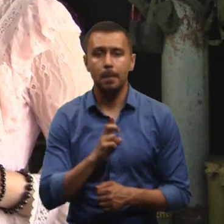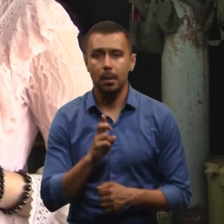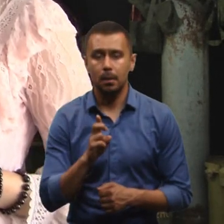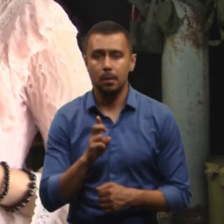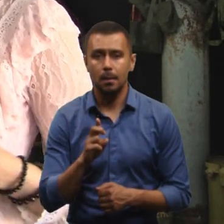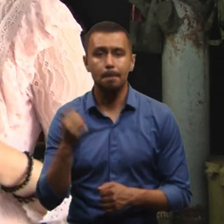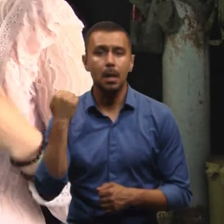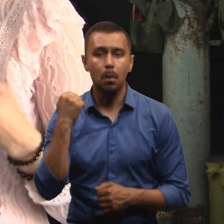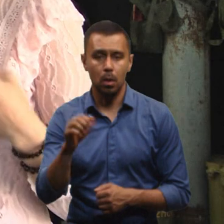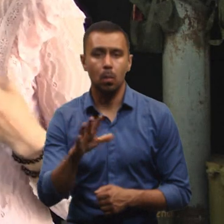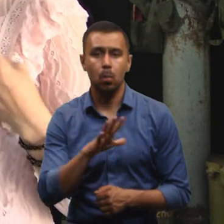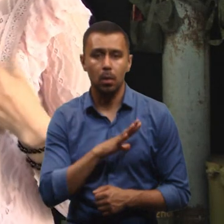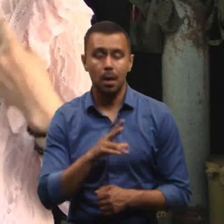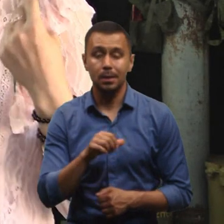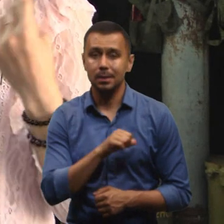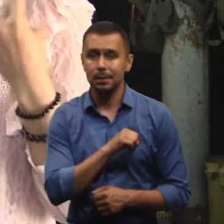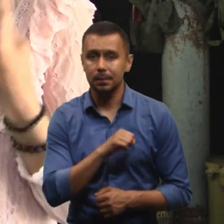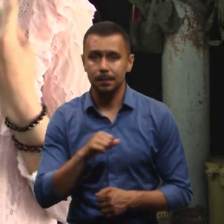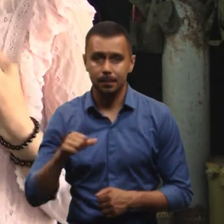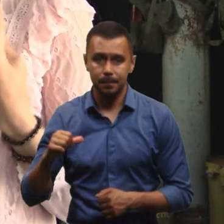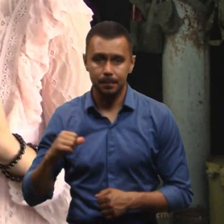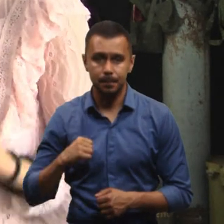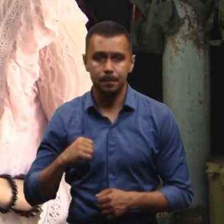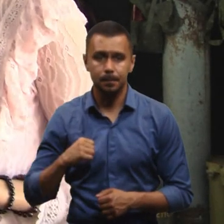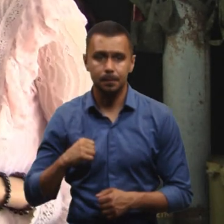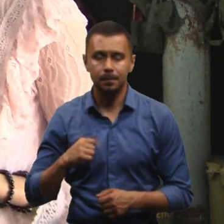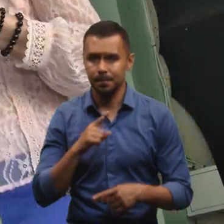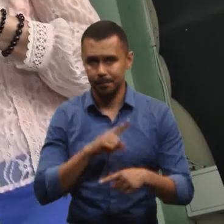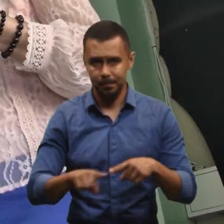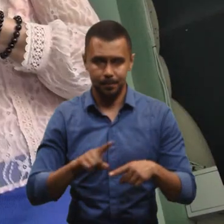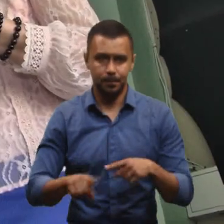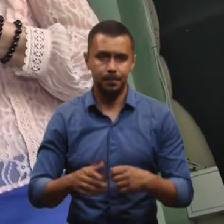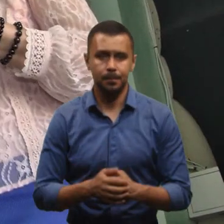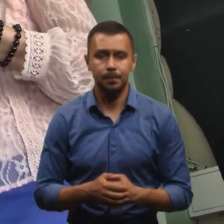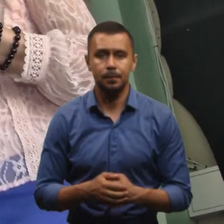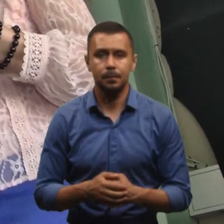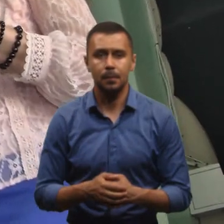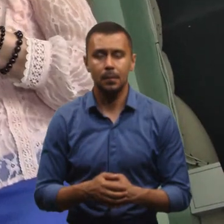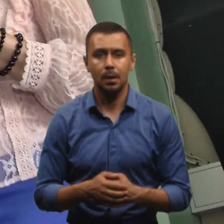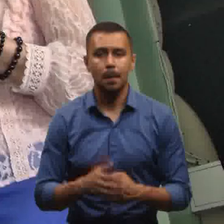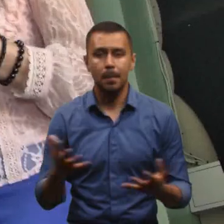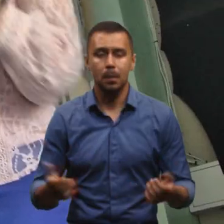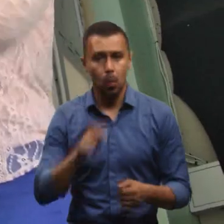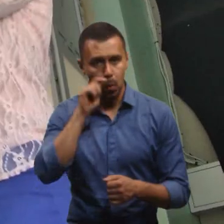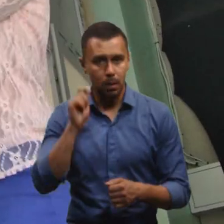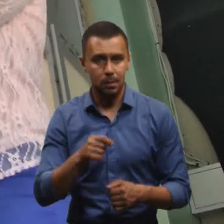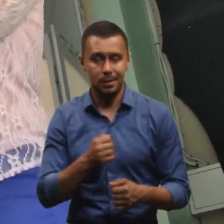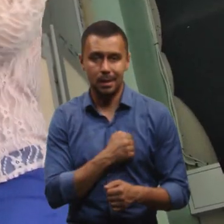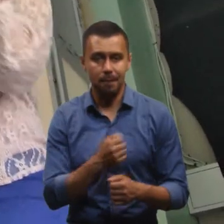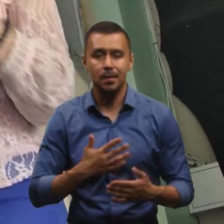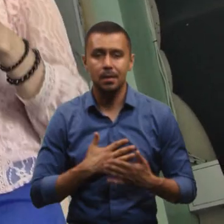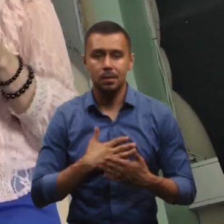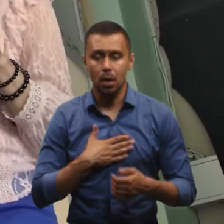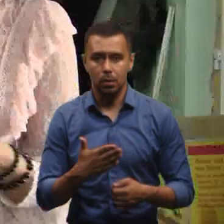перемога була найскоріше. підтримати українських захисників і віддячити волонтерам,